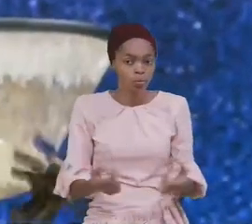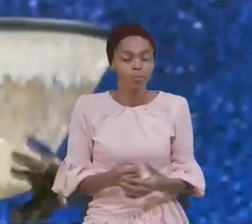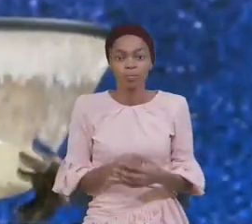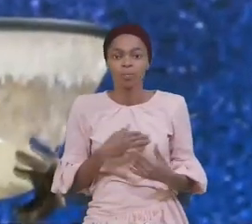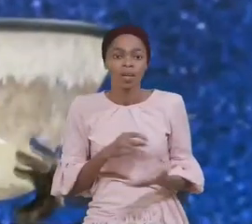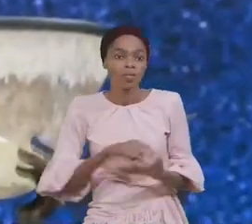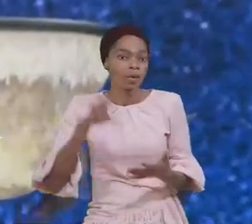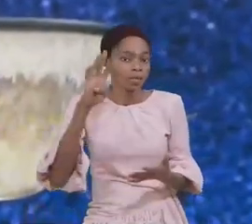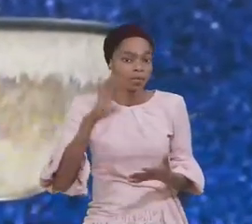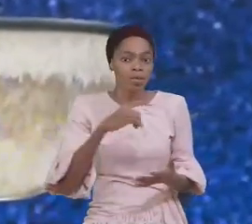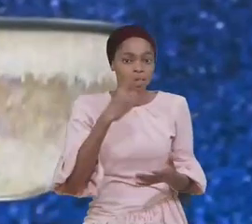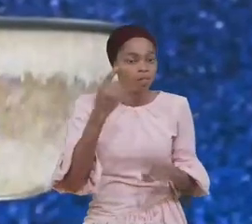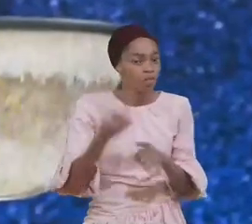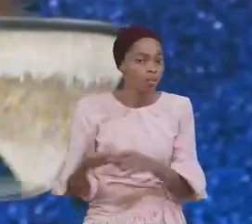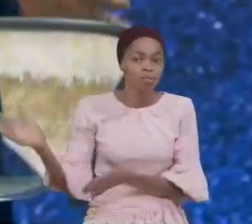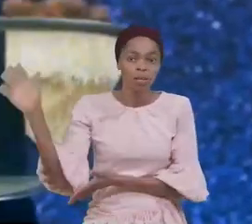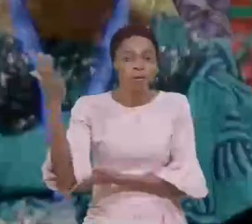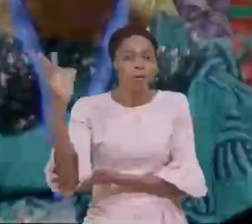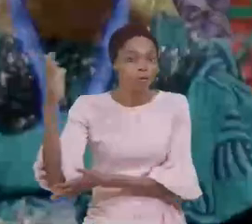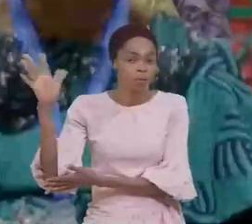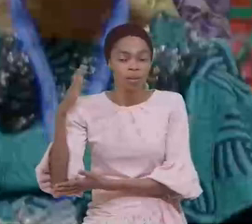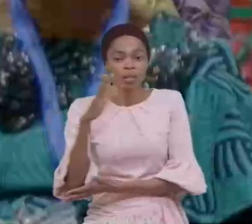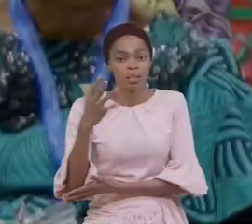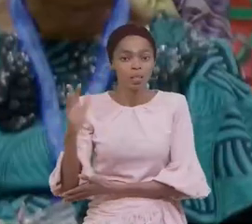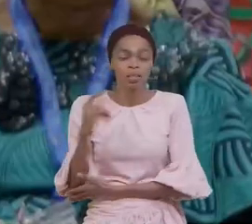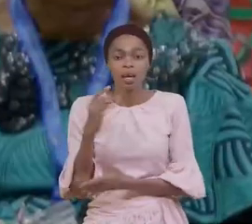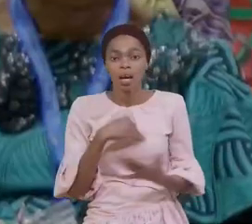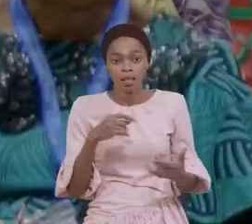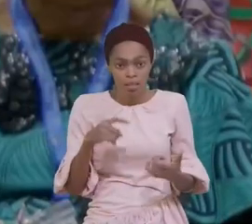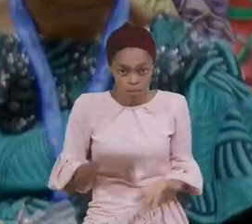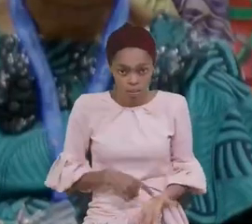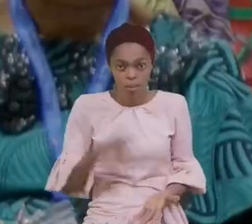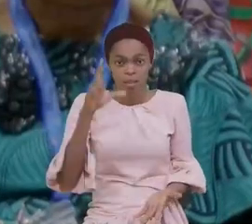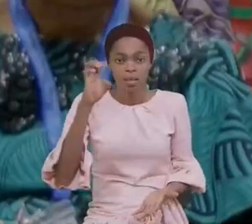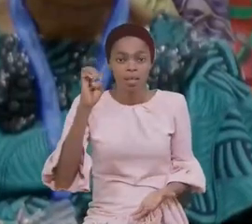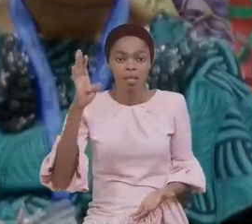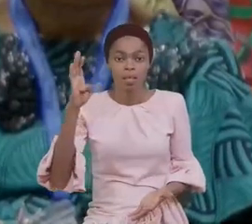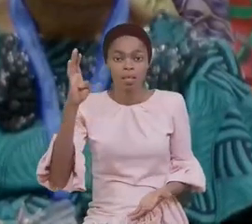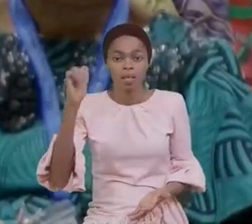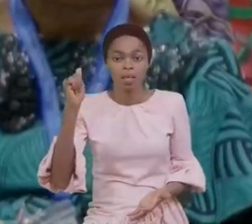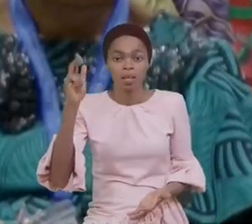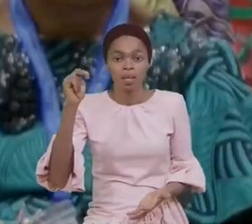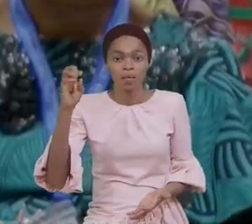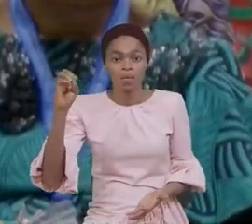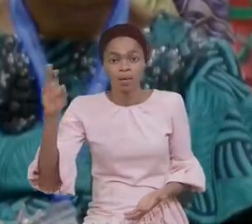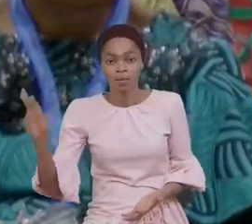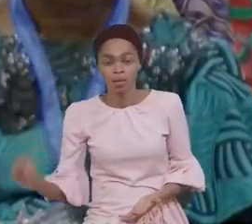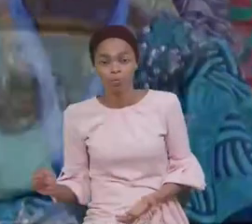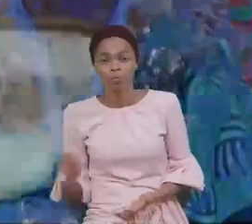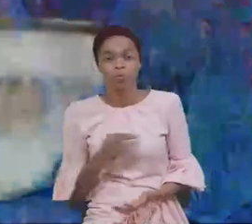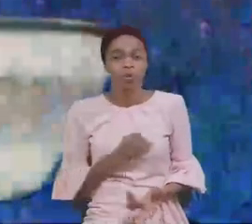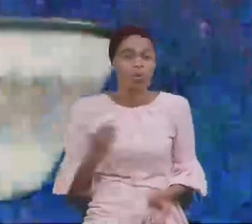dit, vous aurez pour territoire depuis le désert et le Liban jusqu'au grand fleuve, le fleuve